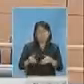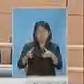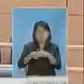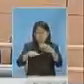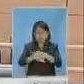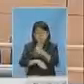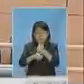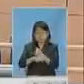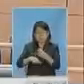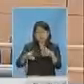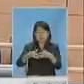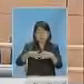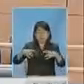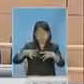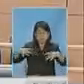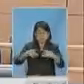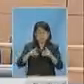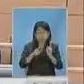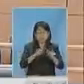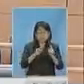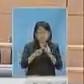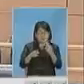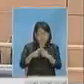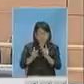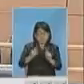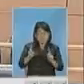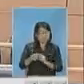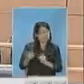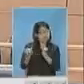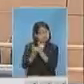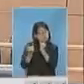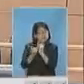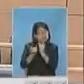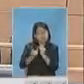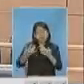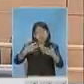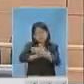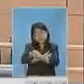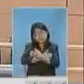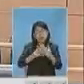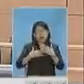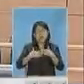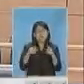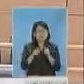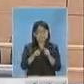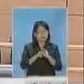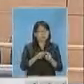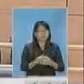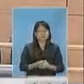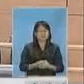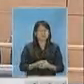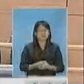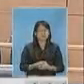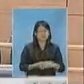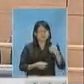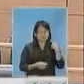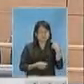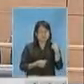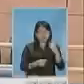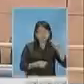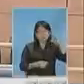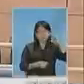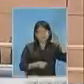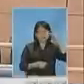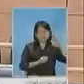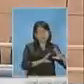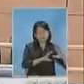เผาเงาไม่เหยียบกันมาตลอดแต่สวนผมกอดเกือบจูบปากกันครับท่านประธานมีการใช้กำลังทหาร